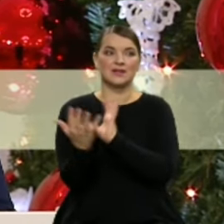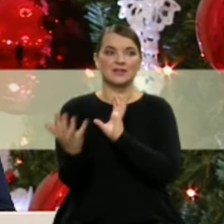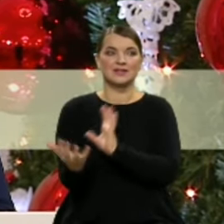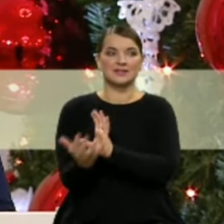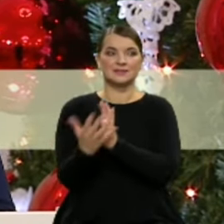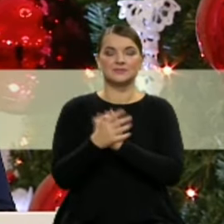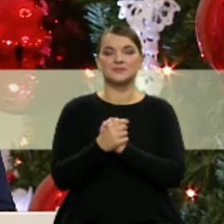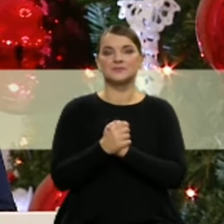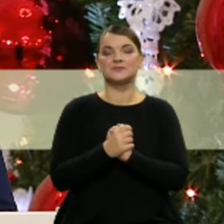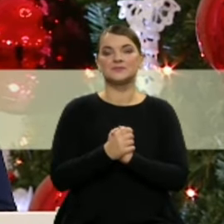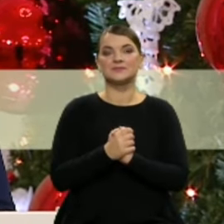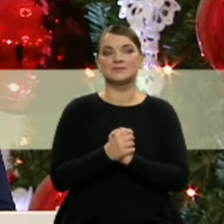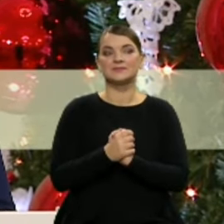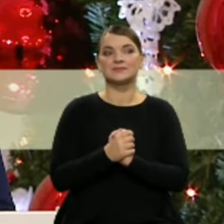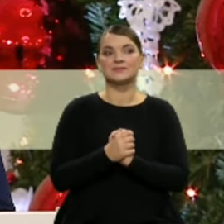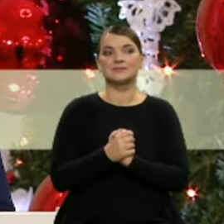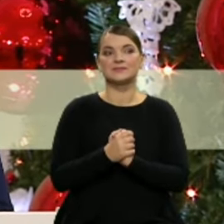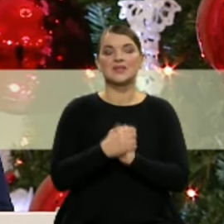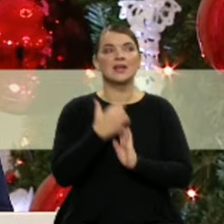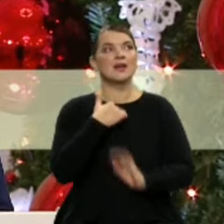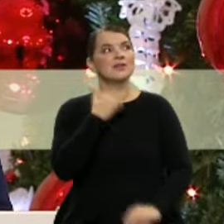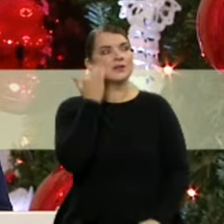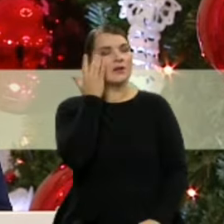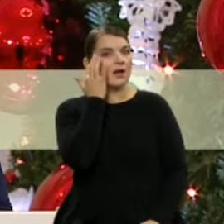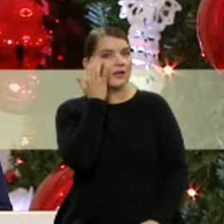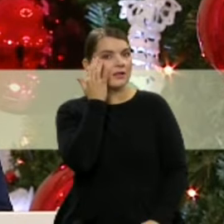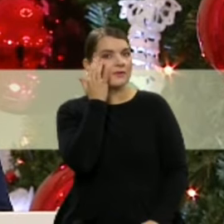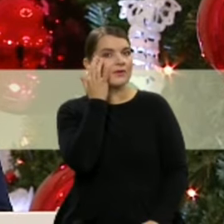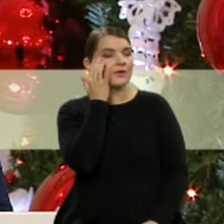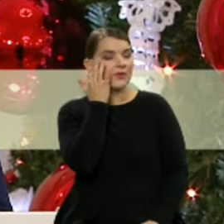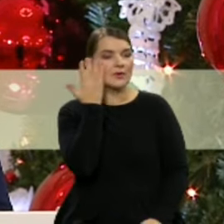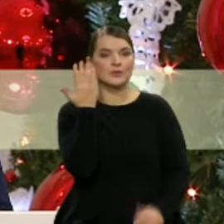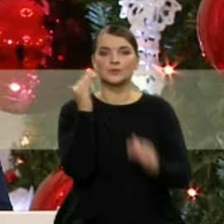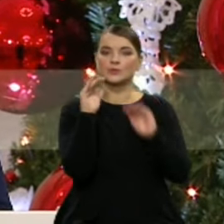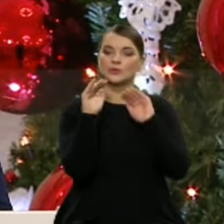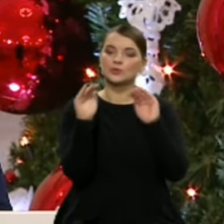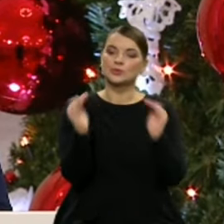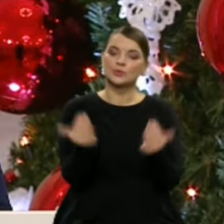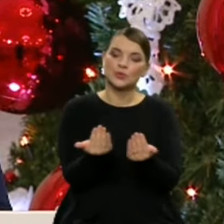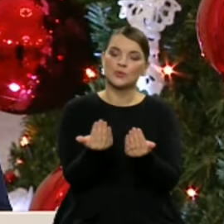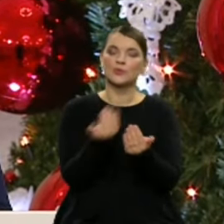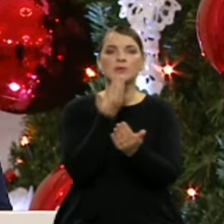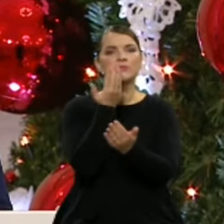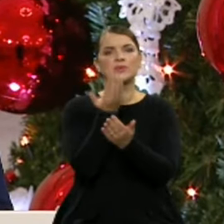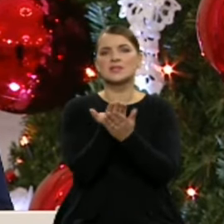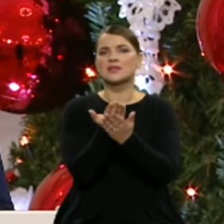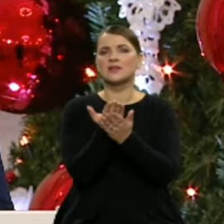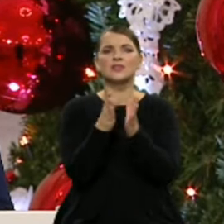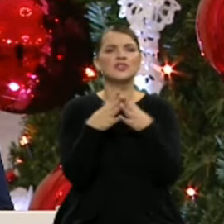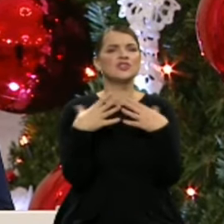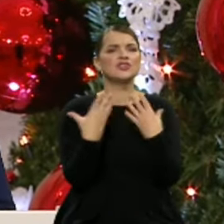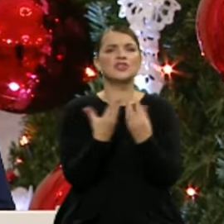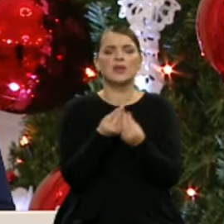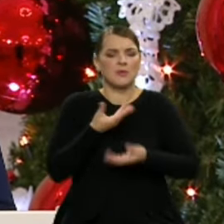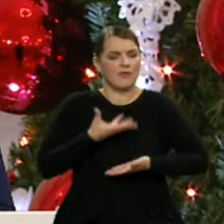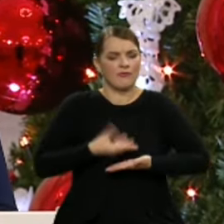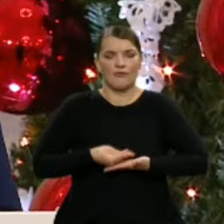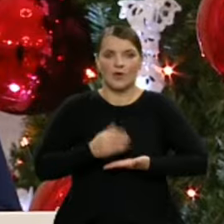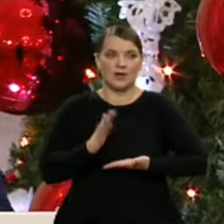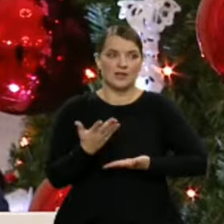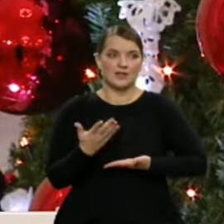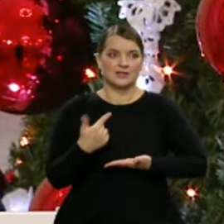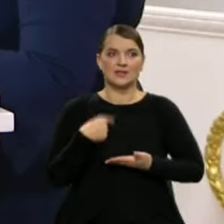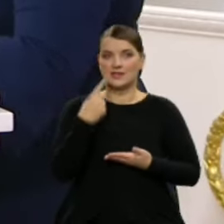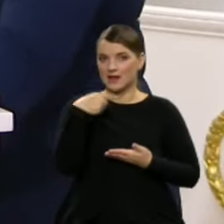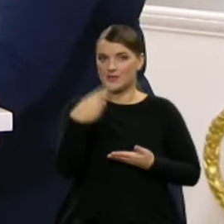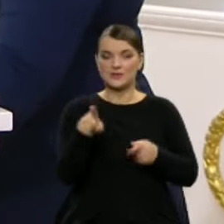Ir taip galvoju, kaip trumpai apibūdint, kas man šeima, tai ne kaip psichologė, aš čia